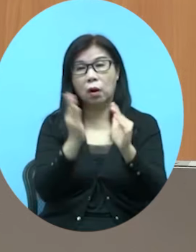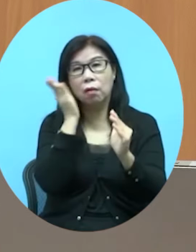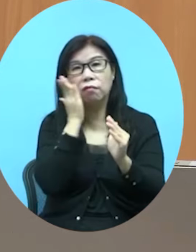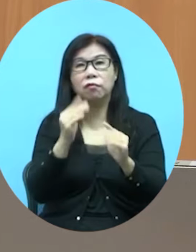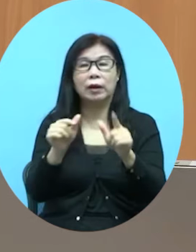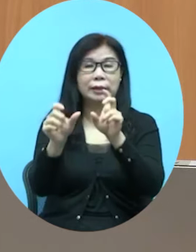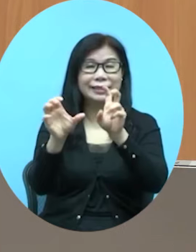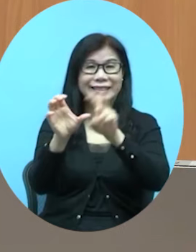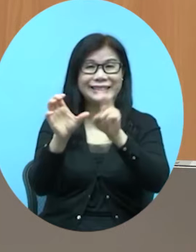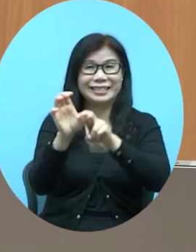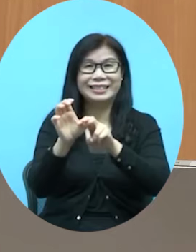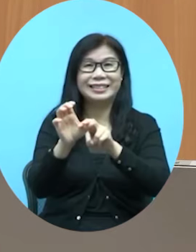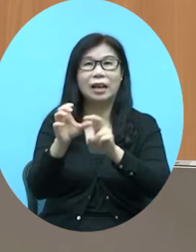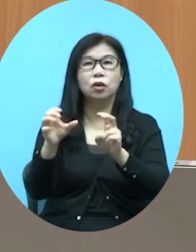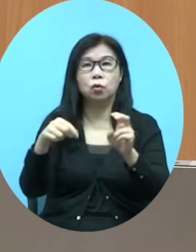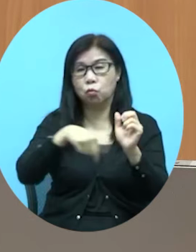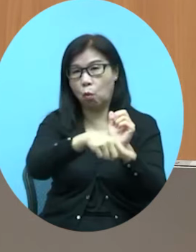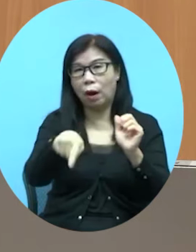尼地城